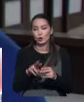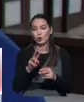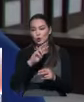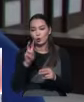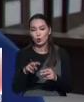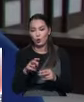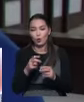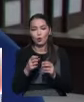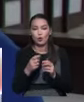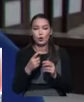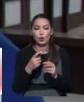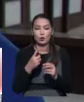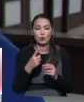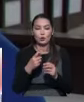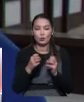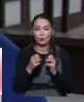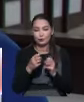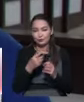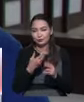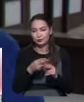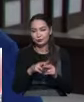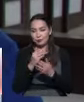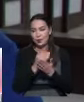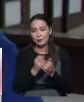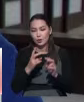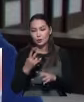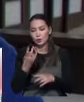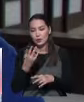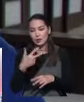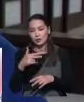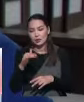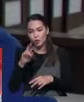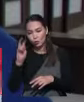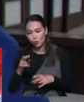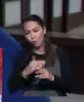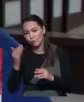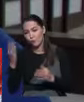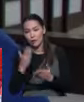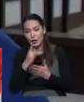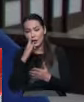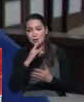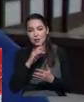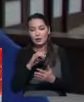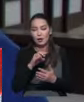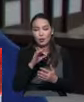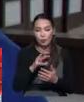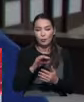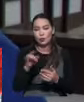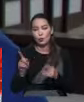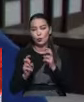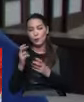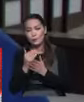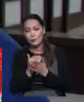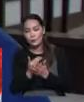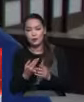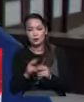мың долларға дейін оларға программа керек. Оны Қазақ телекомының программасымен жаңағы өндірісінің программасын жүйелендіру